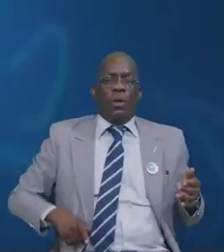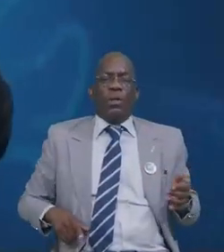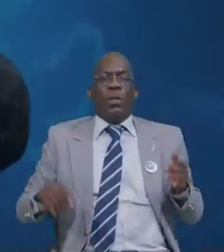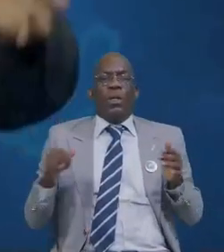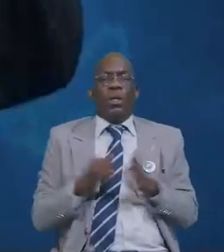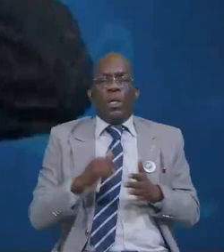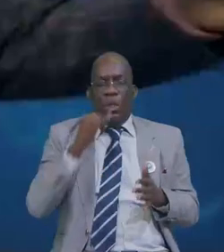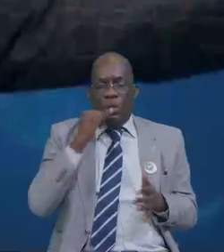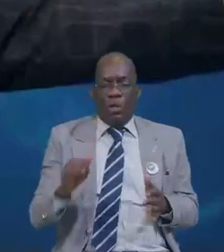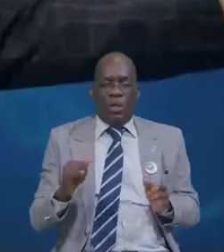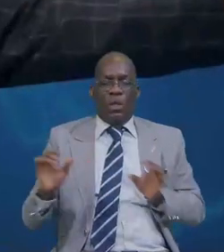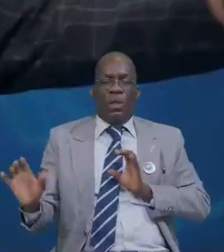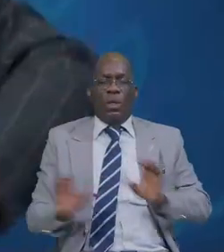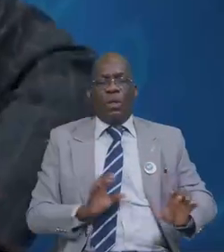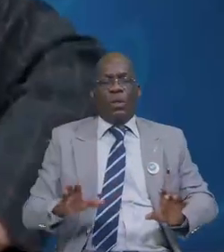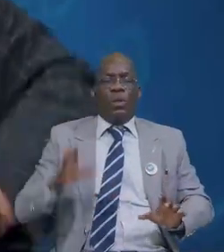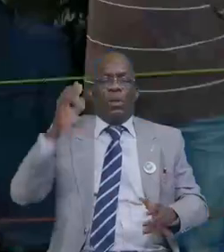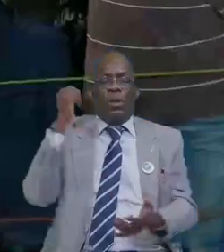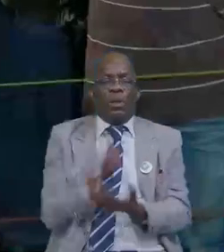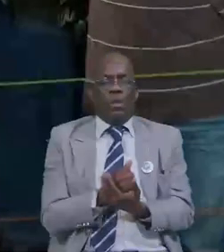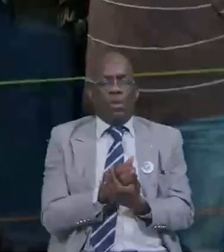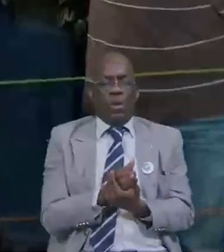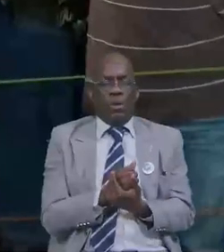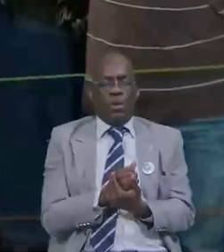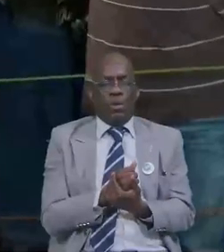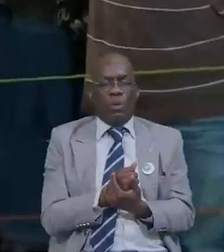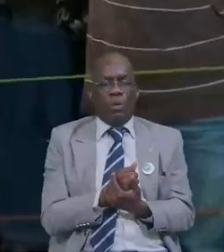Seigneur, c'est fait.